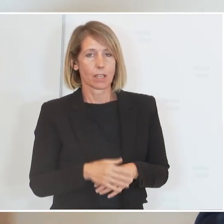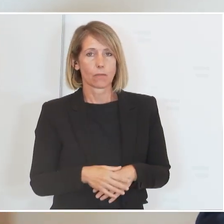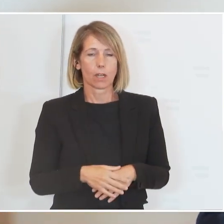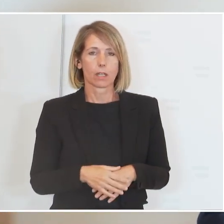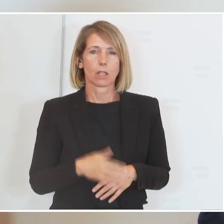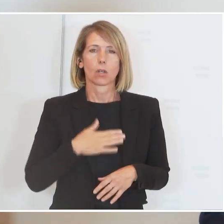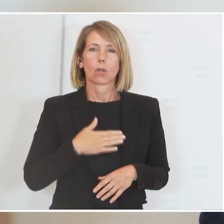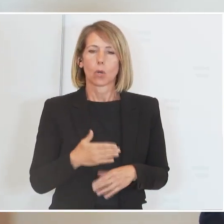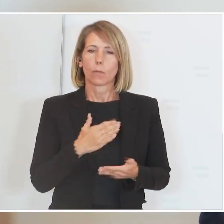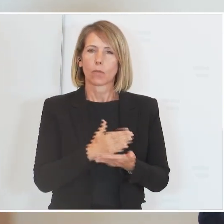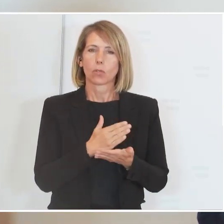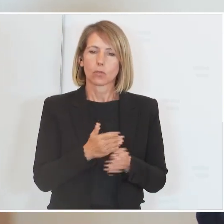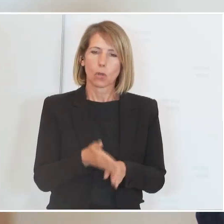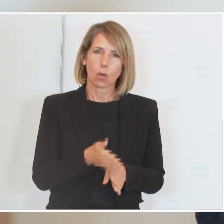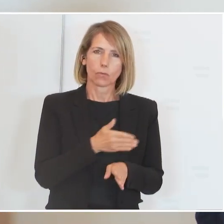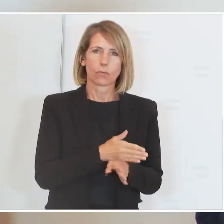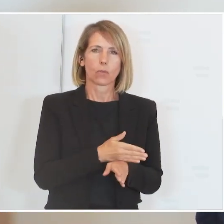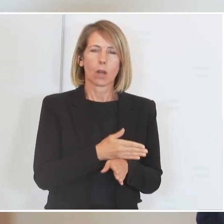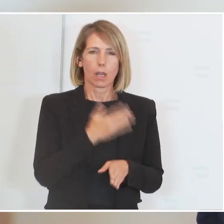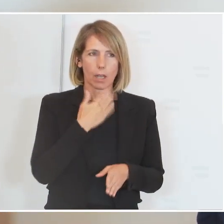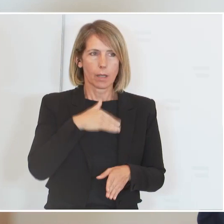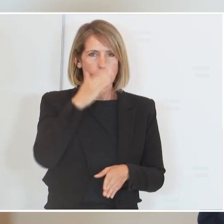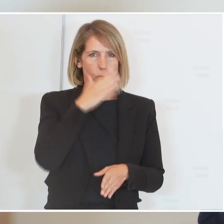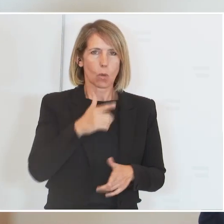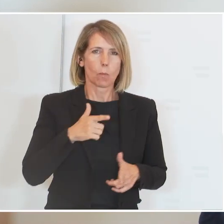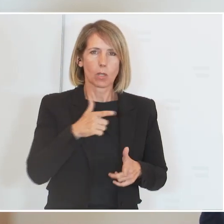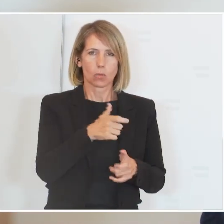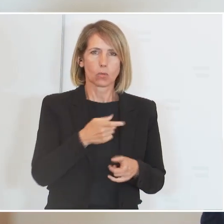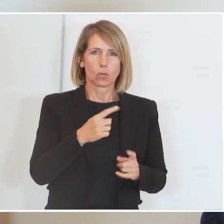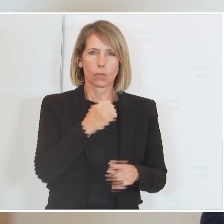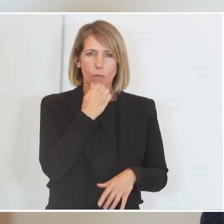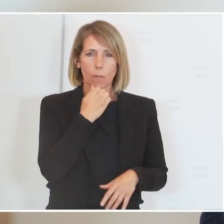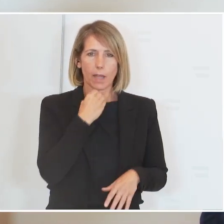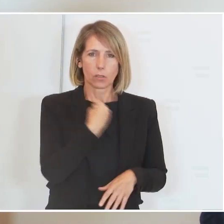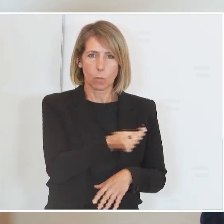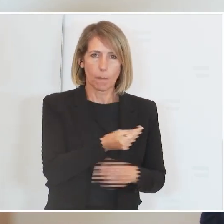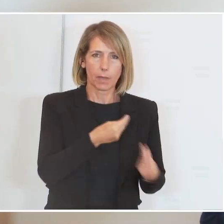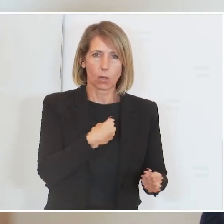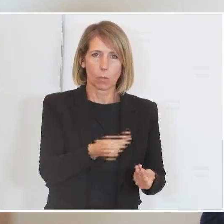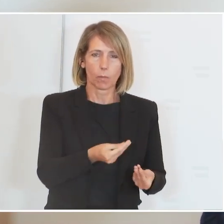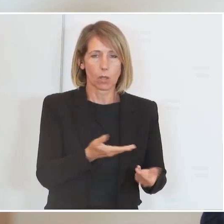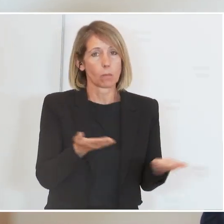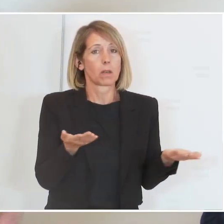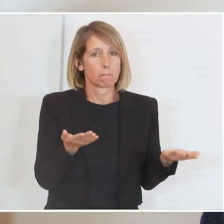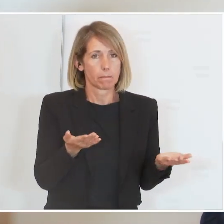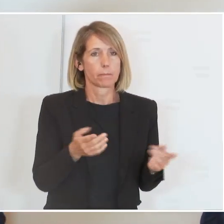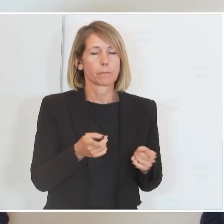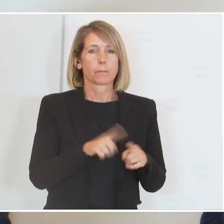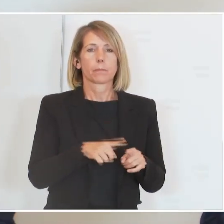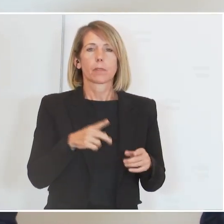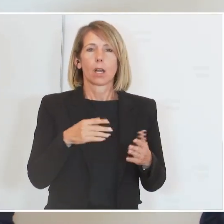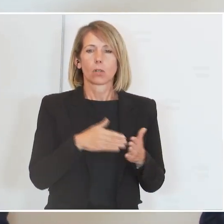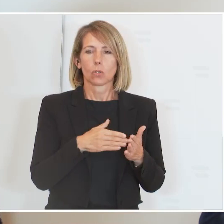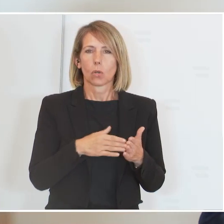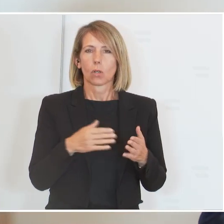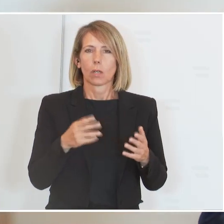bereits Mittel im Vorfeld im Sommer auch zugeschossen worden sind vom Eigentümer. Dann auch natürlich wurden ausreichend